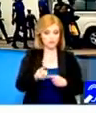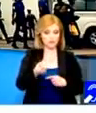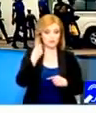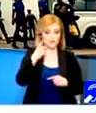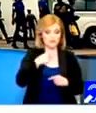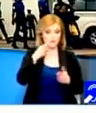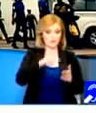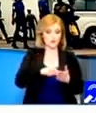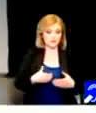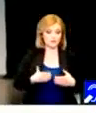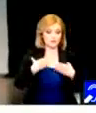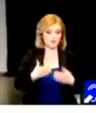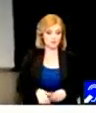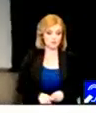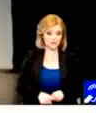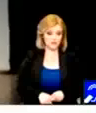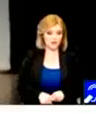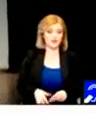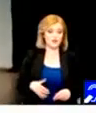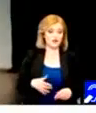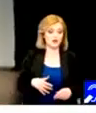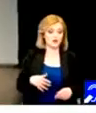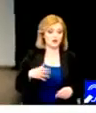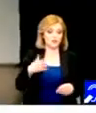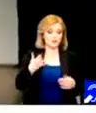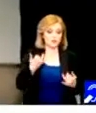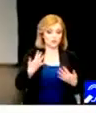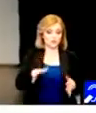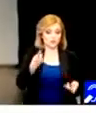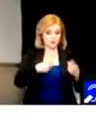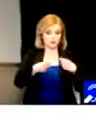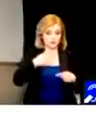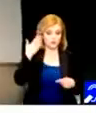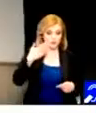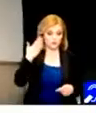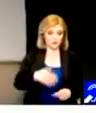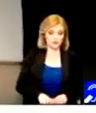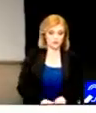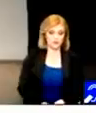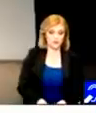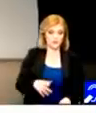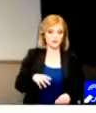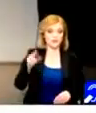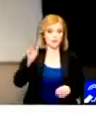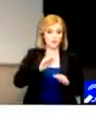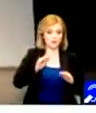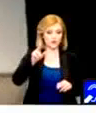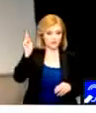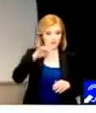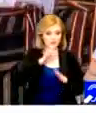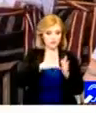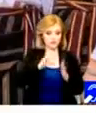profesoara care le-a însoțit au rămas captive după atentatele care au zguduit zona și în care sute de persoane și-au pierdut viața. Elevele care învață